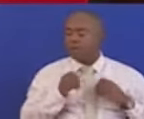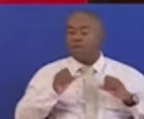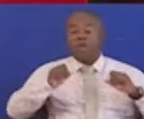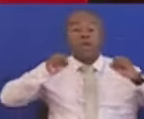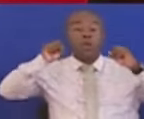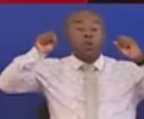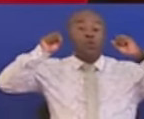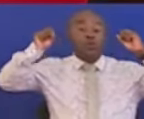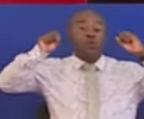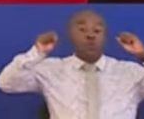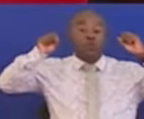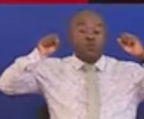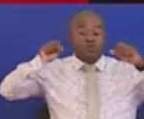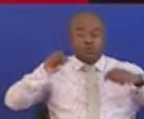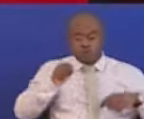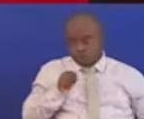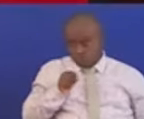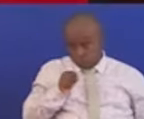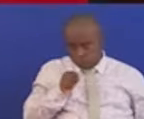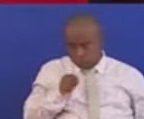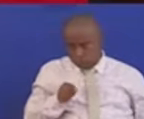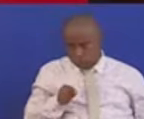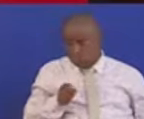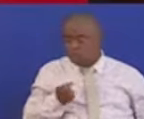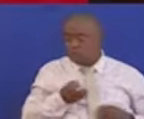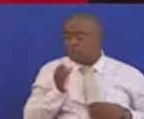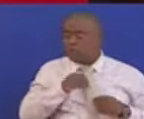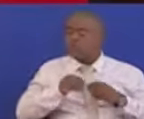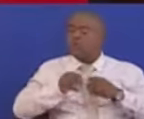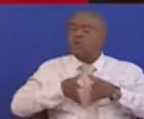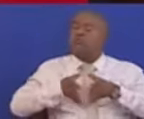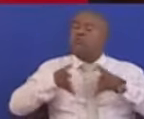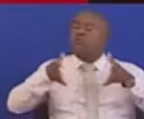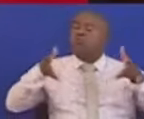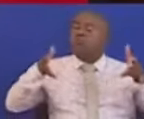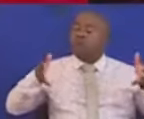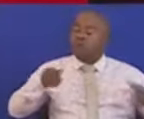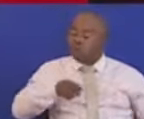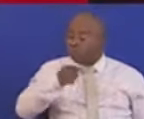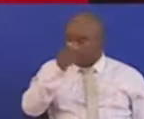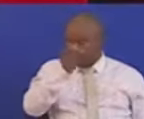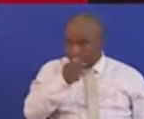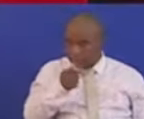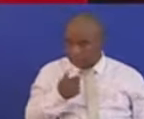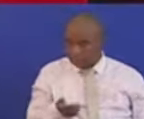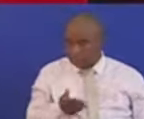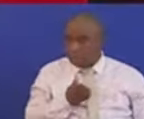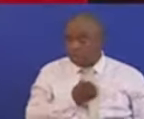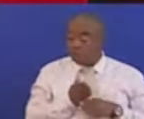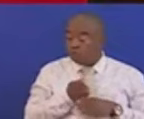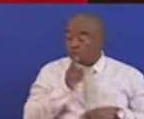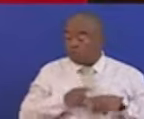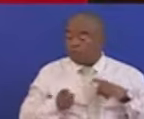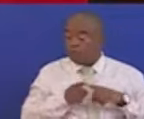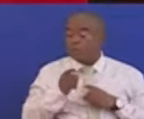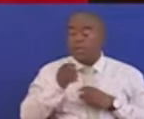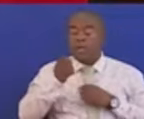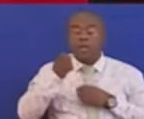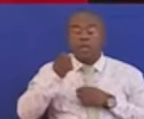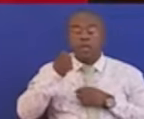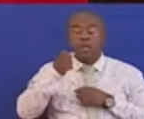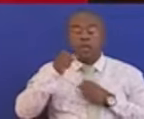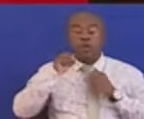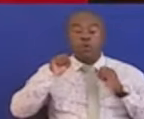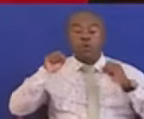ni moja Kati Ya mko amba umeta mchanga mkb kwa nchi hii katika mapan Ya uhuru wa taifa hili lak